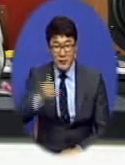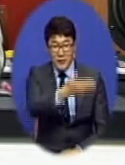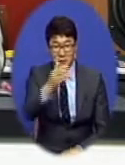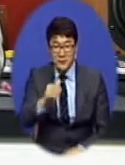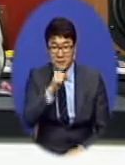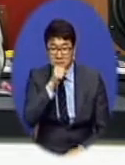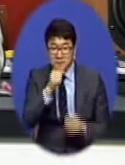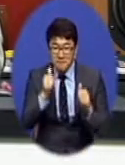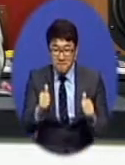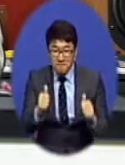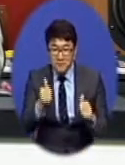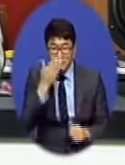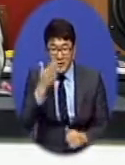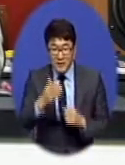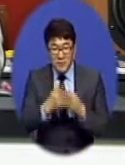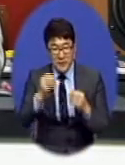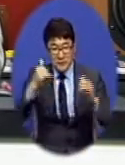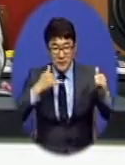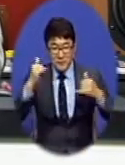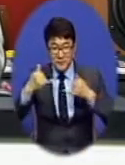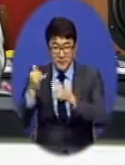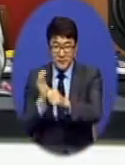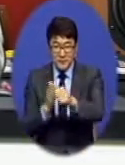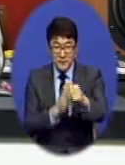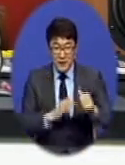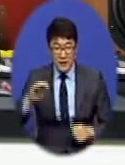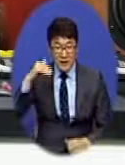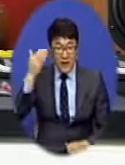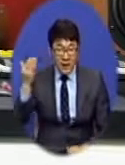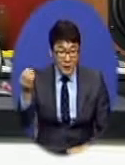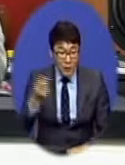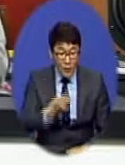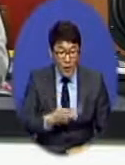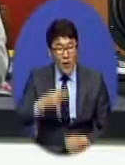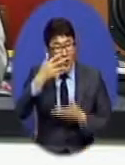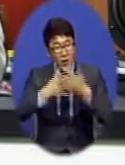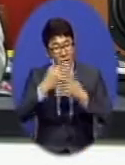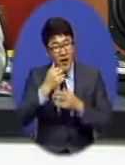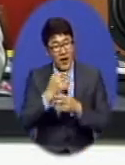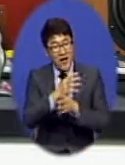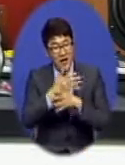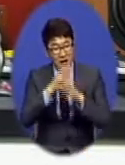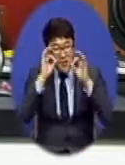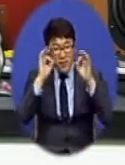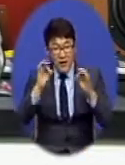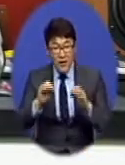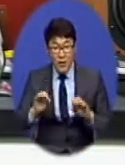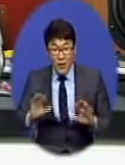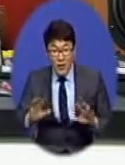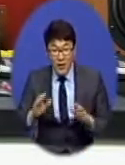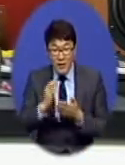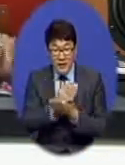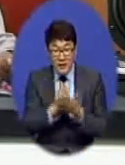시청자 심사 있으니까요. 많은 참여 부탁드리겠습니다. 자, 다음 순서는 네. VCR 소개죠. 그렇죠. 네. 나눔